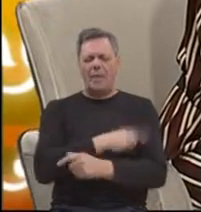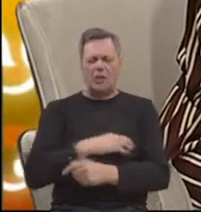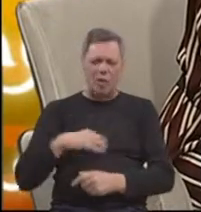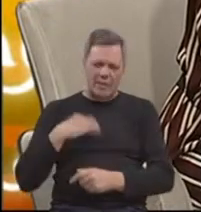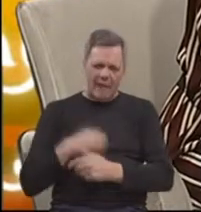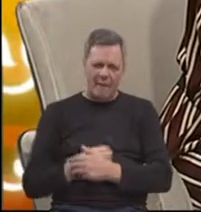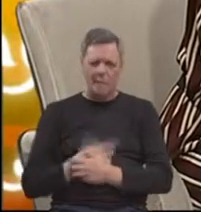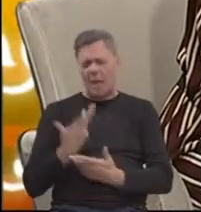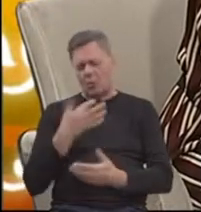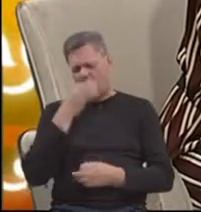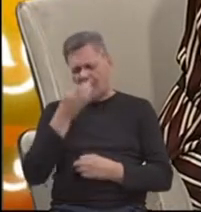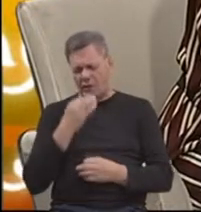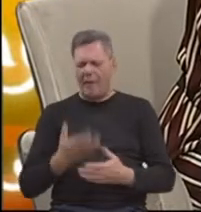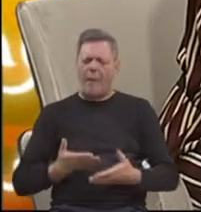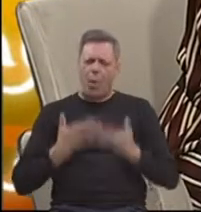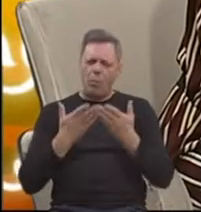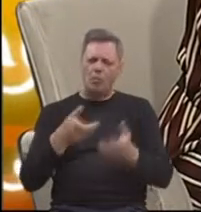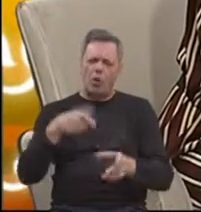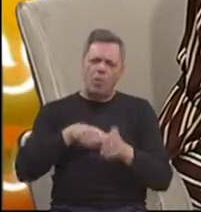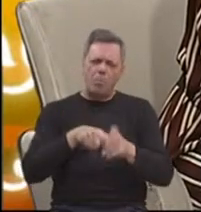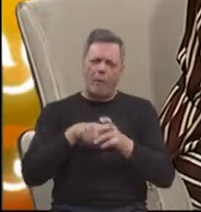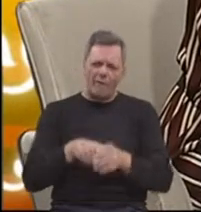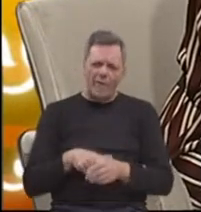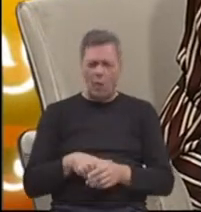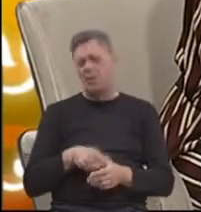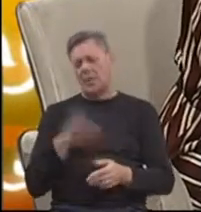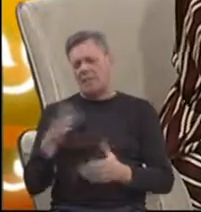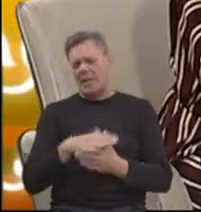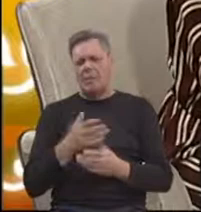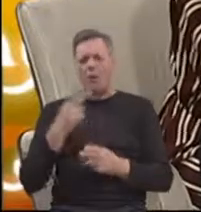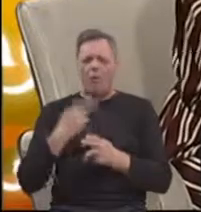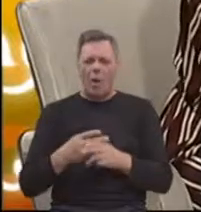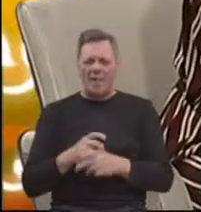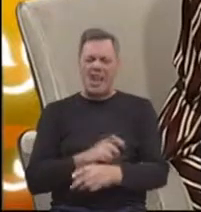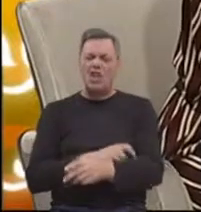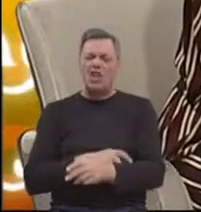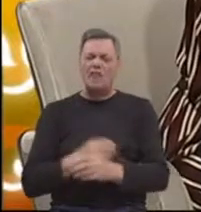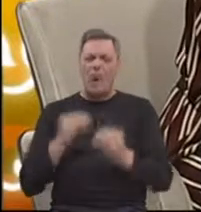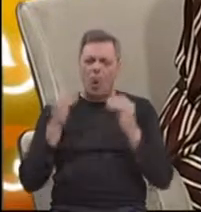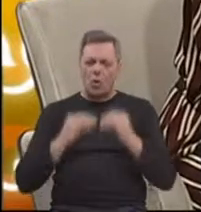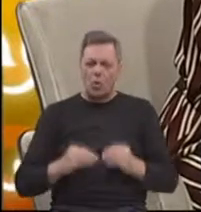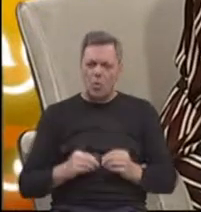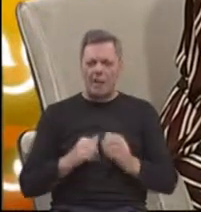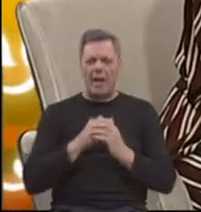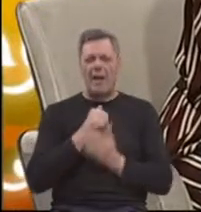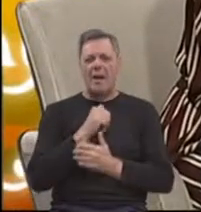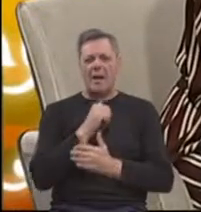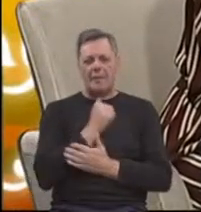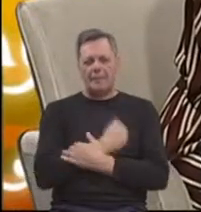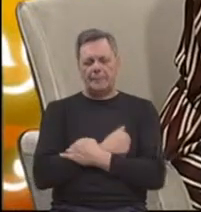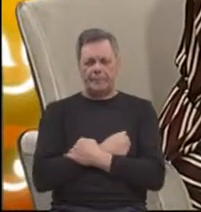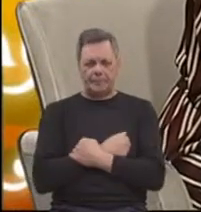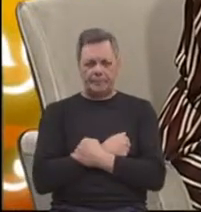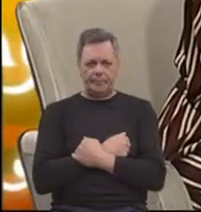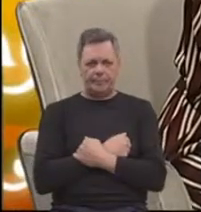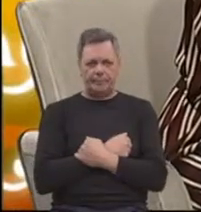više istraživanja naravno upućuje na tu povezanost između bolesti živčanog sustava i samog probavnog sustava. Kad smo